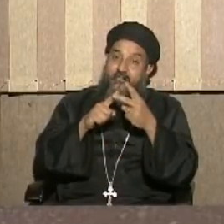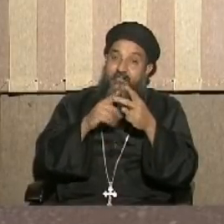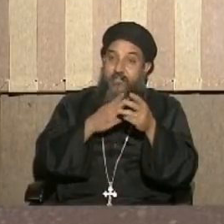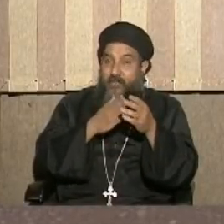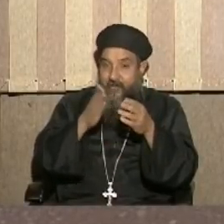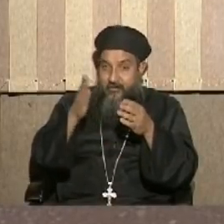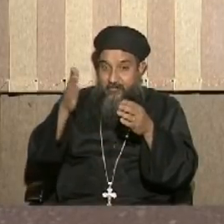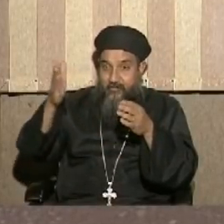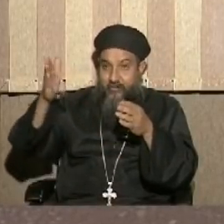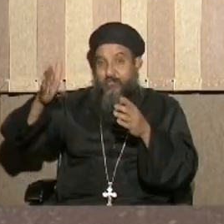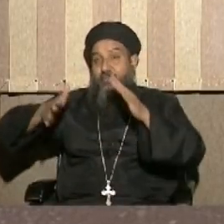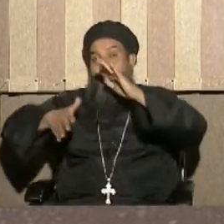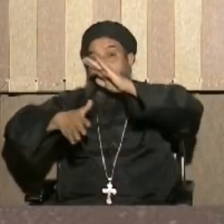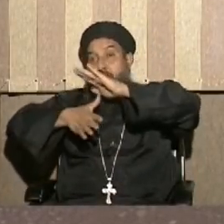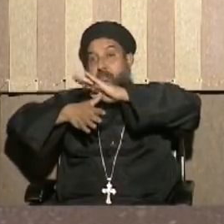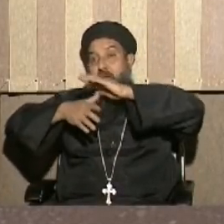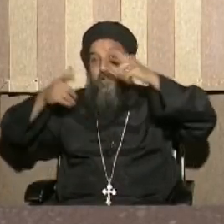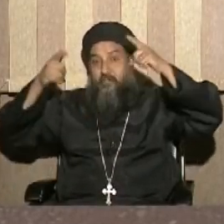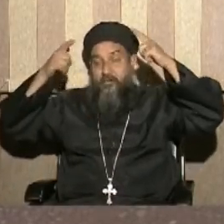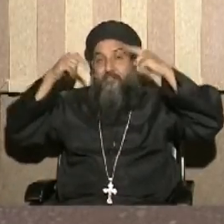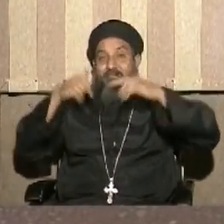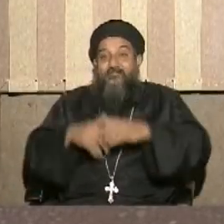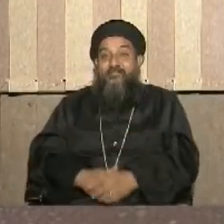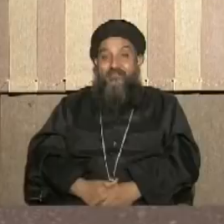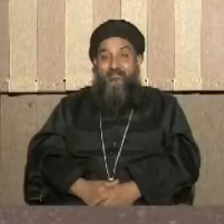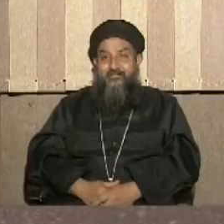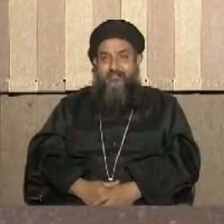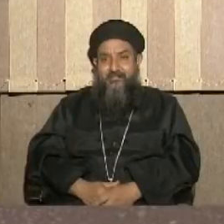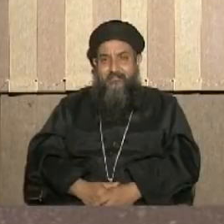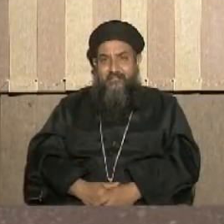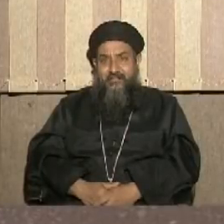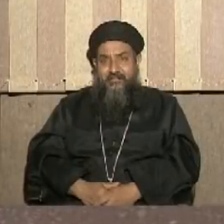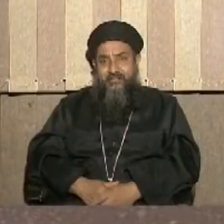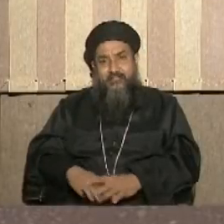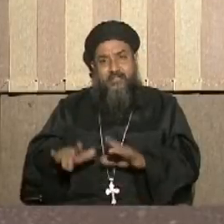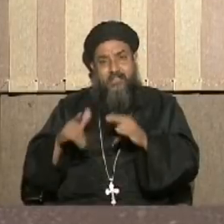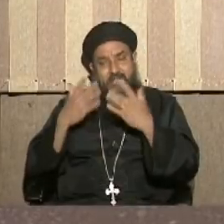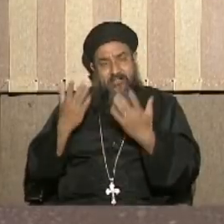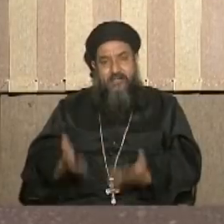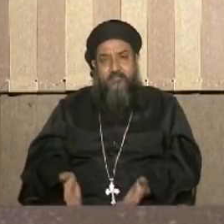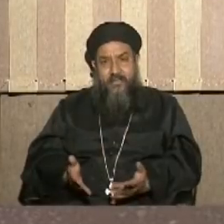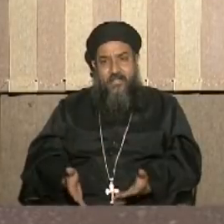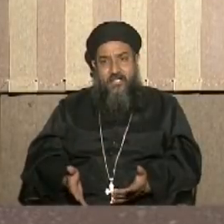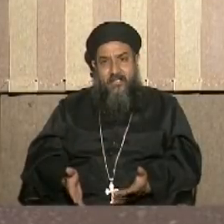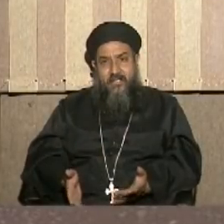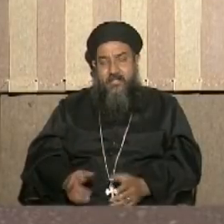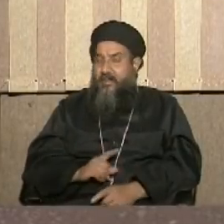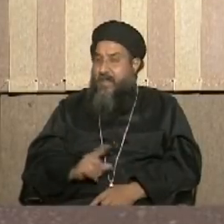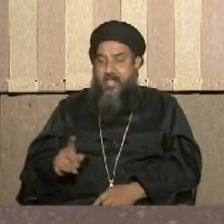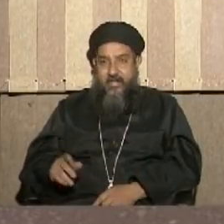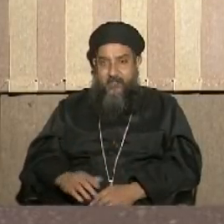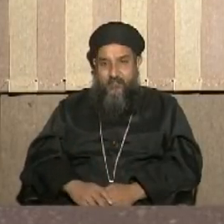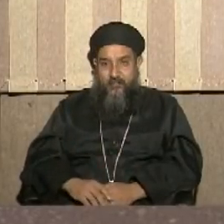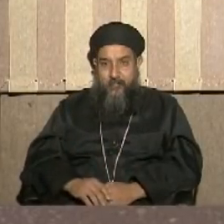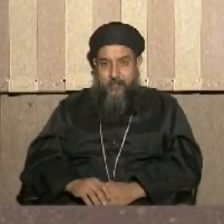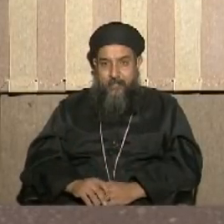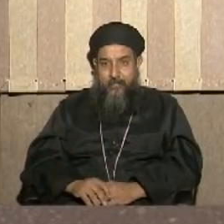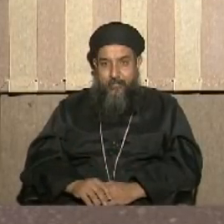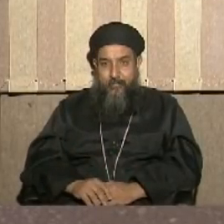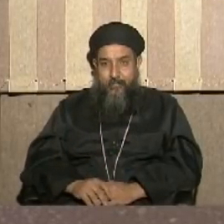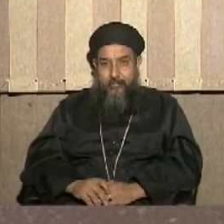ماكسيموس بطرك القسطنطينية؟ لو معناته بده يتركنا وياخدوه على القسطنطينية؟